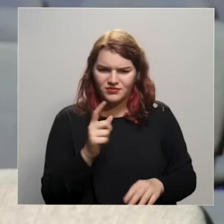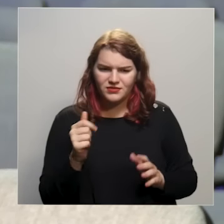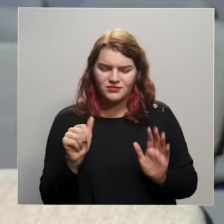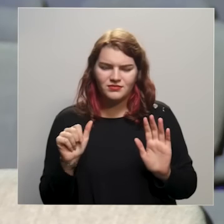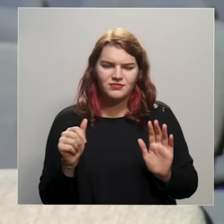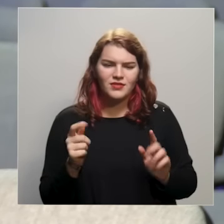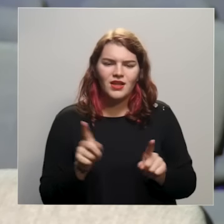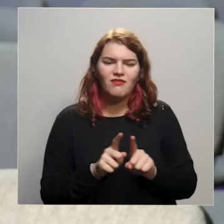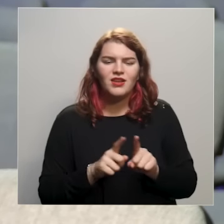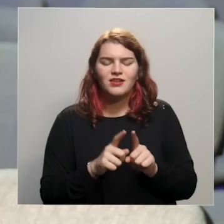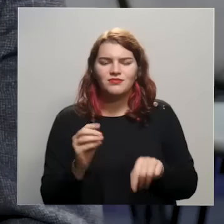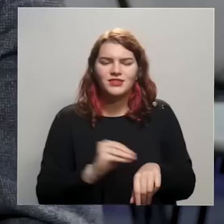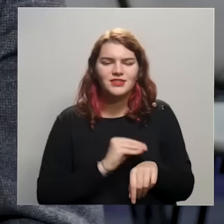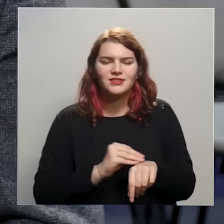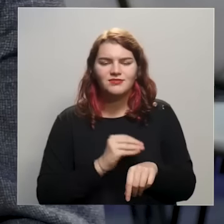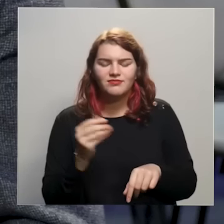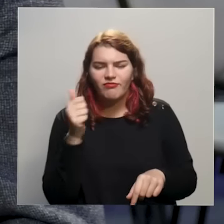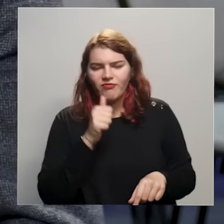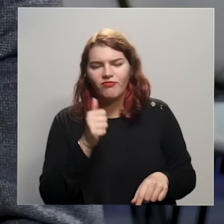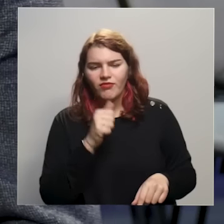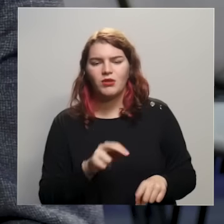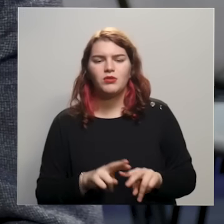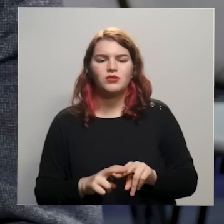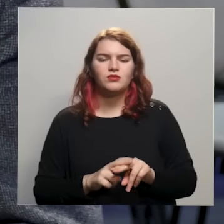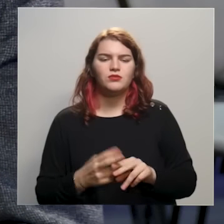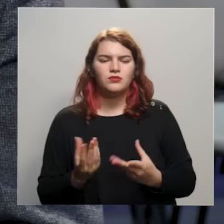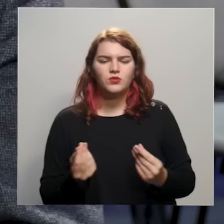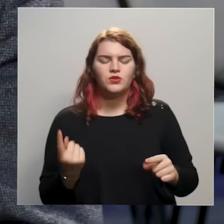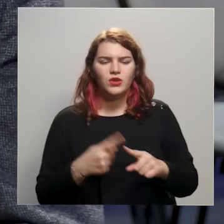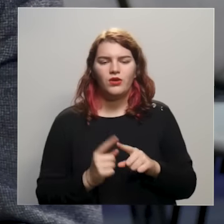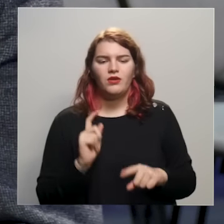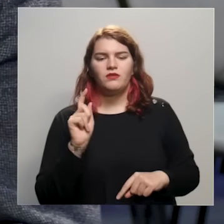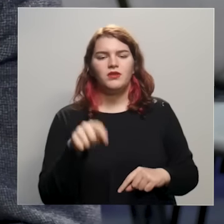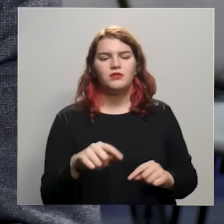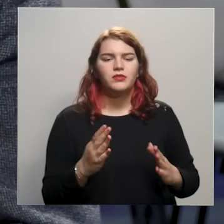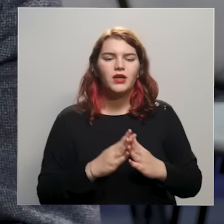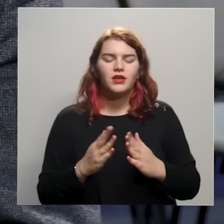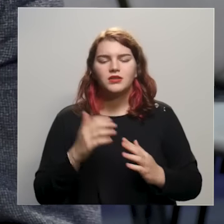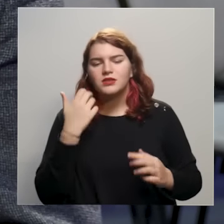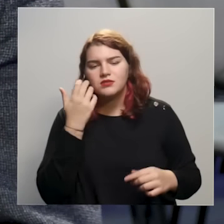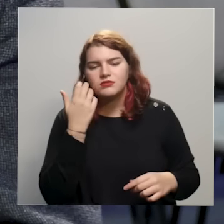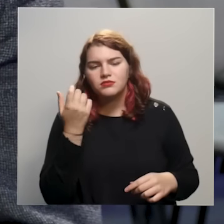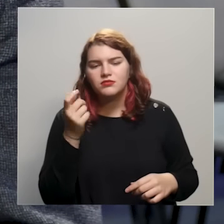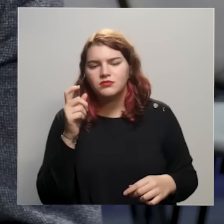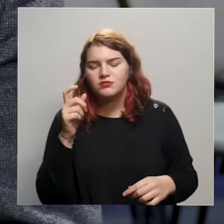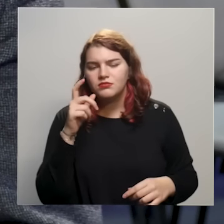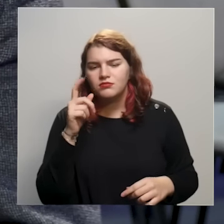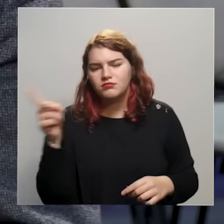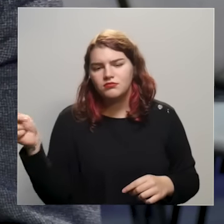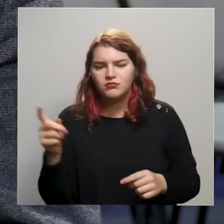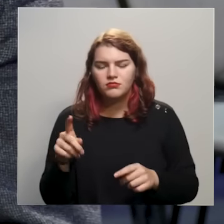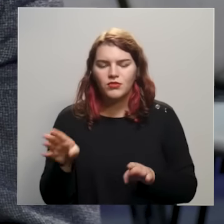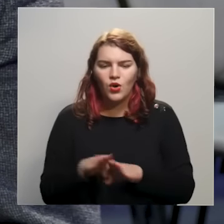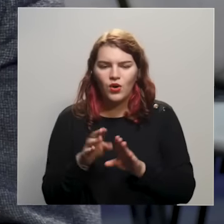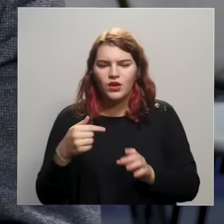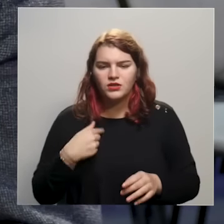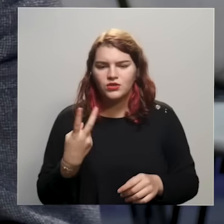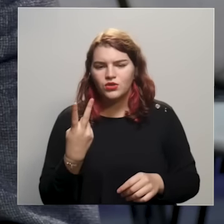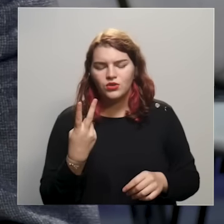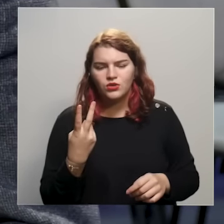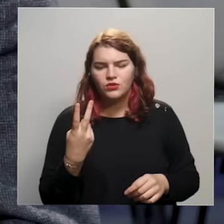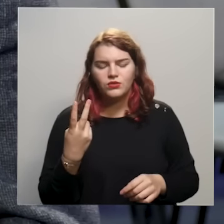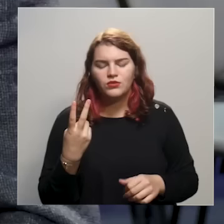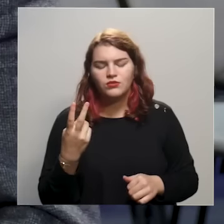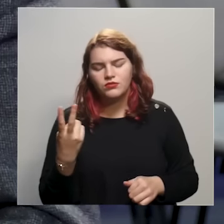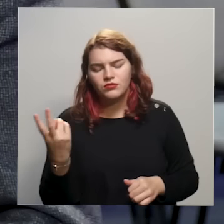simț. Da, exact. De multe ori când ajungeam acasă, când băieții, m-a binecuvântat Dumnezeu cu doi băieți și o